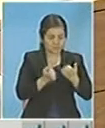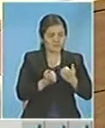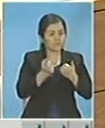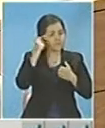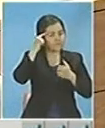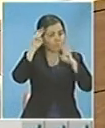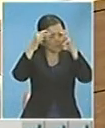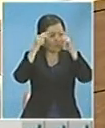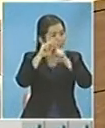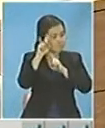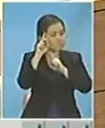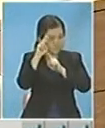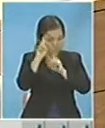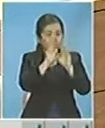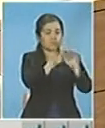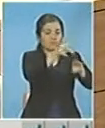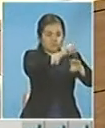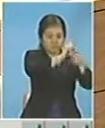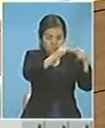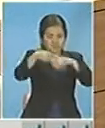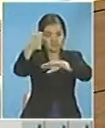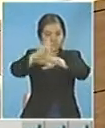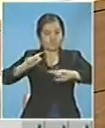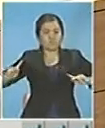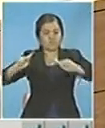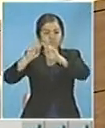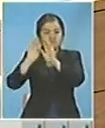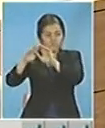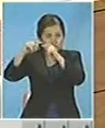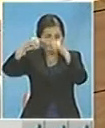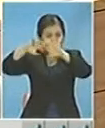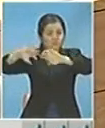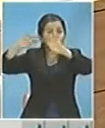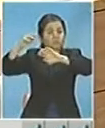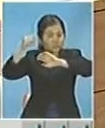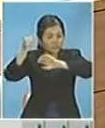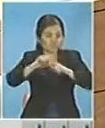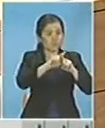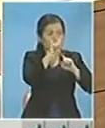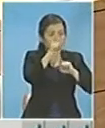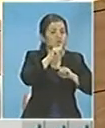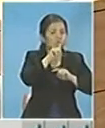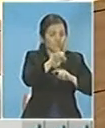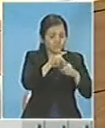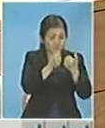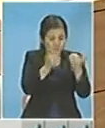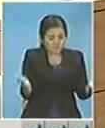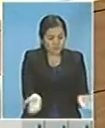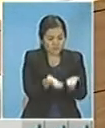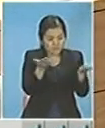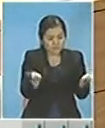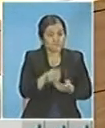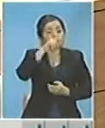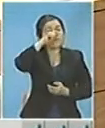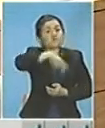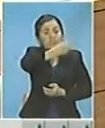2-3 ประเด็นที่จะฝากท่านประธานผ่านไปยังท่านปรีแล้วก็คณะรัฐบาลคือประเด็นแรกที่เกี่ยวกับการส่งเสริมการใช้ภ